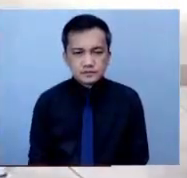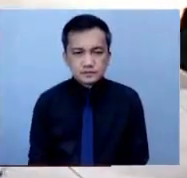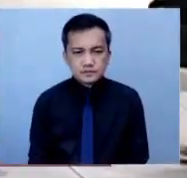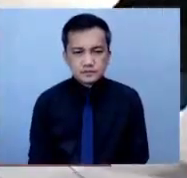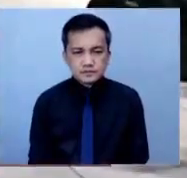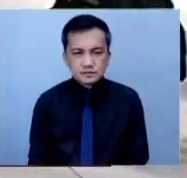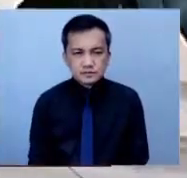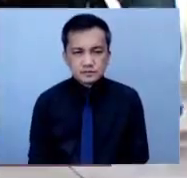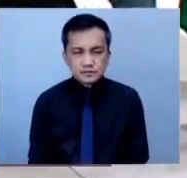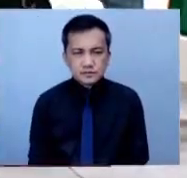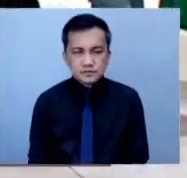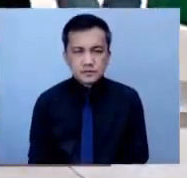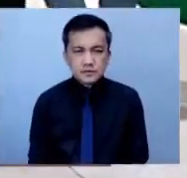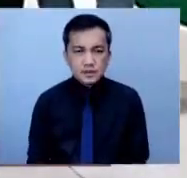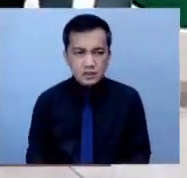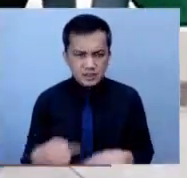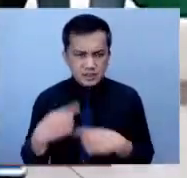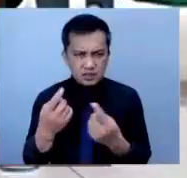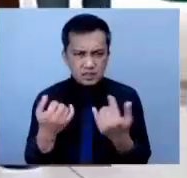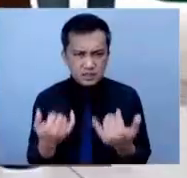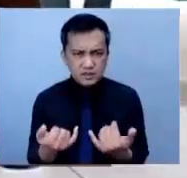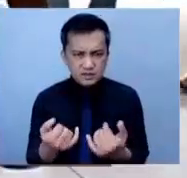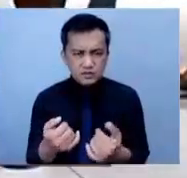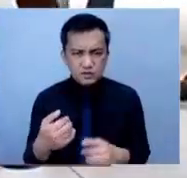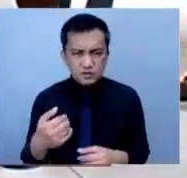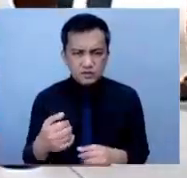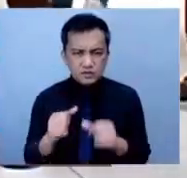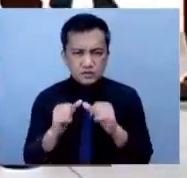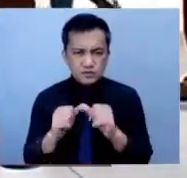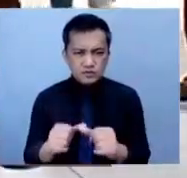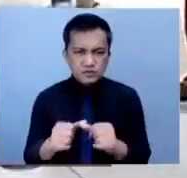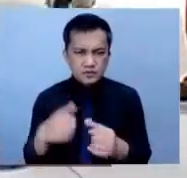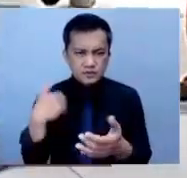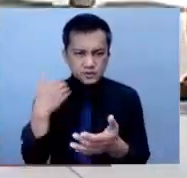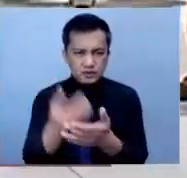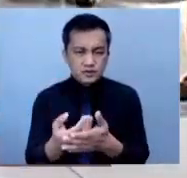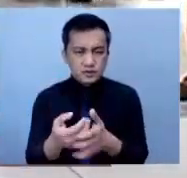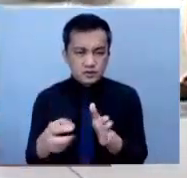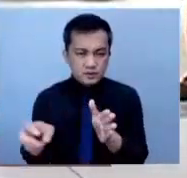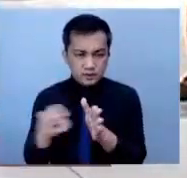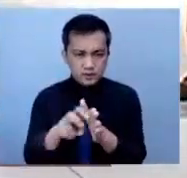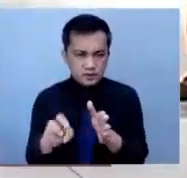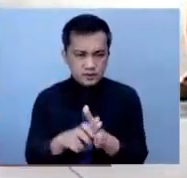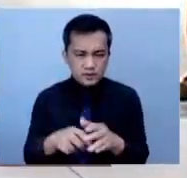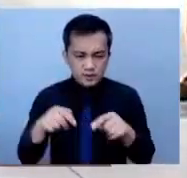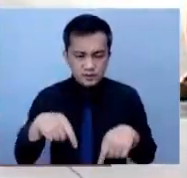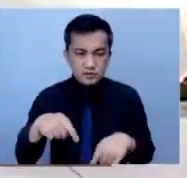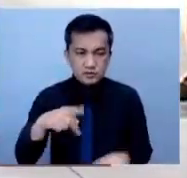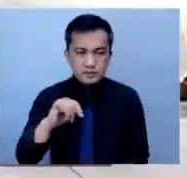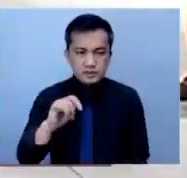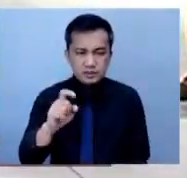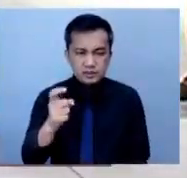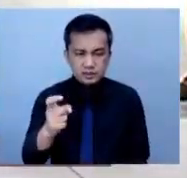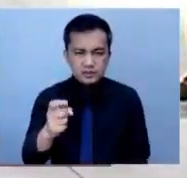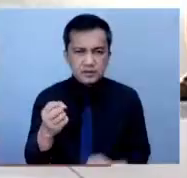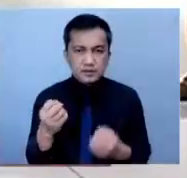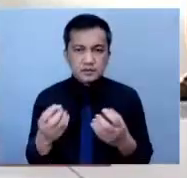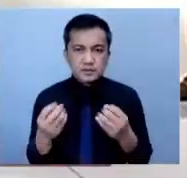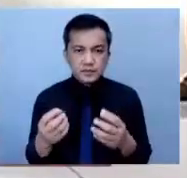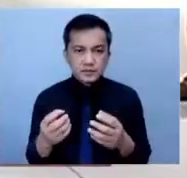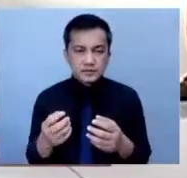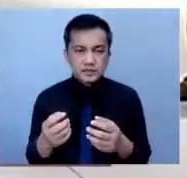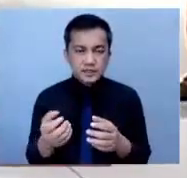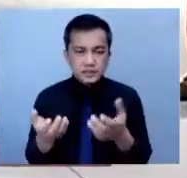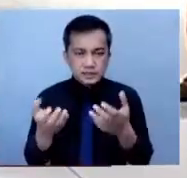Bok Mean, hanggang ngayon, wala pa rin patid ang dating na mga pasahero dito sa PITX. Marami rin mga chance